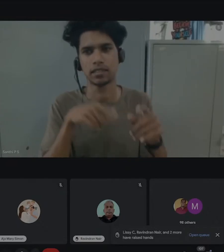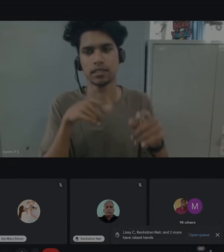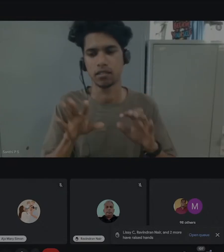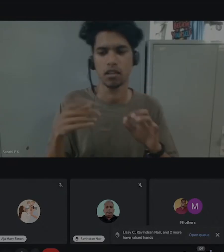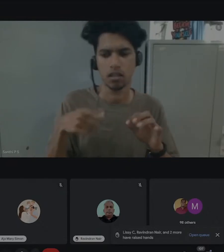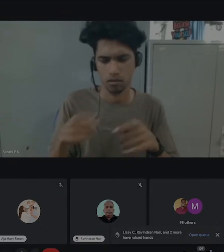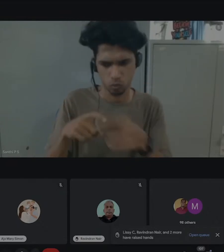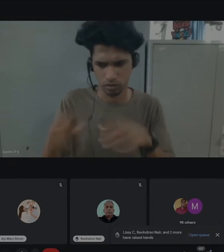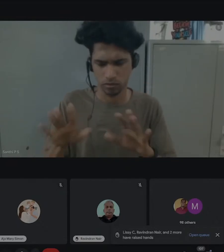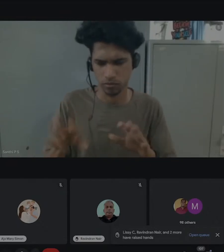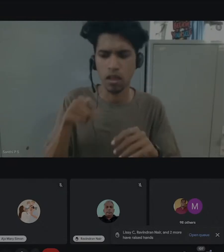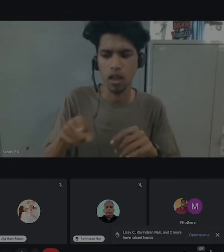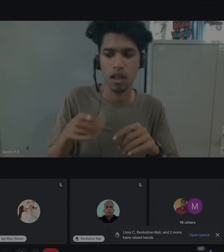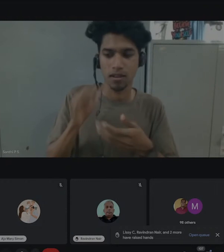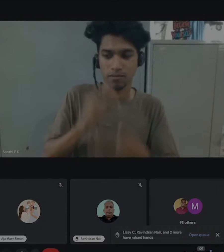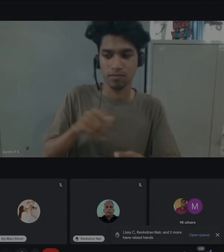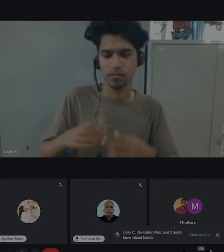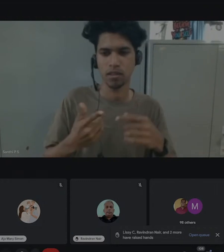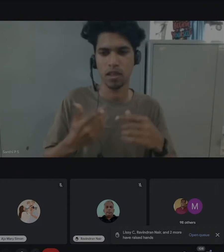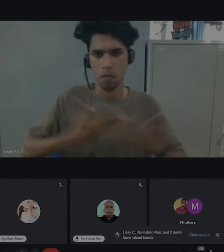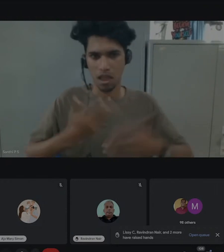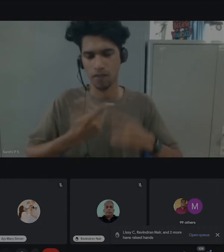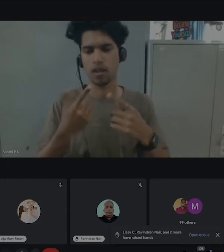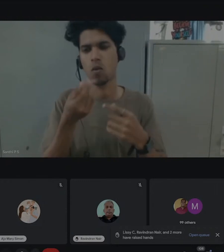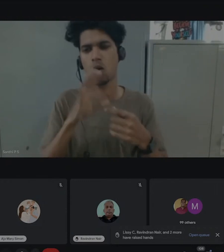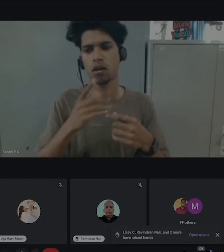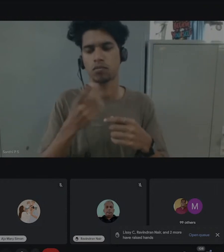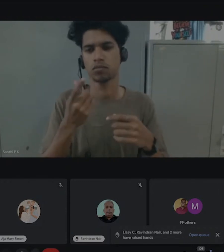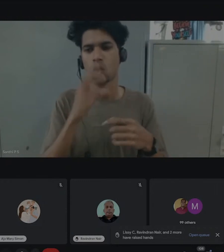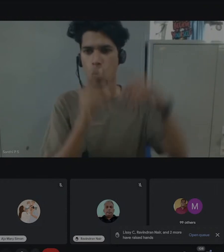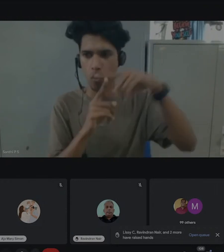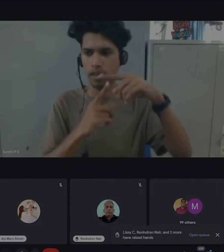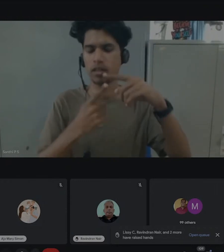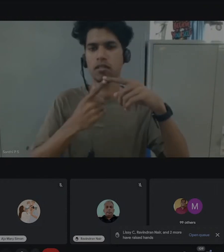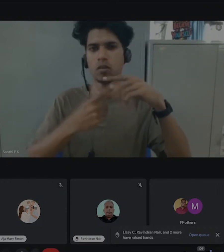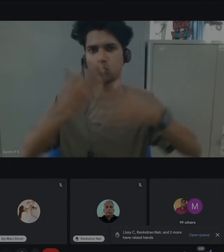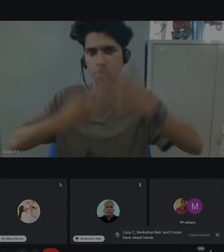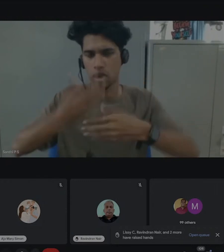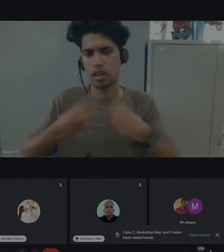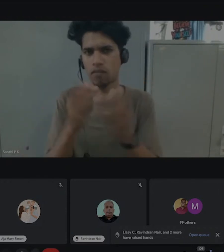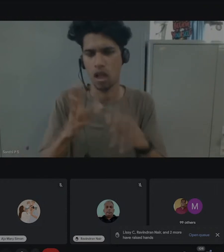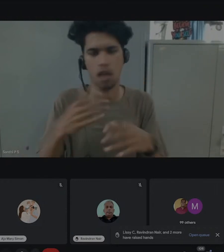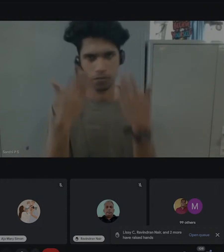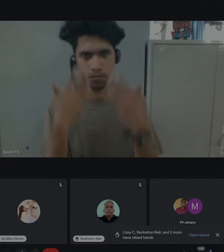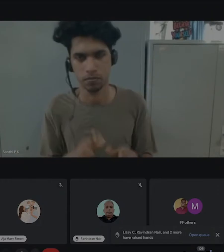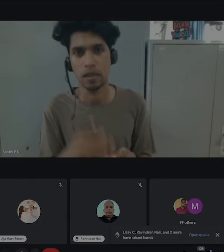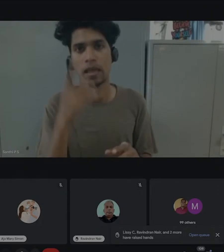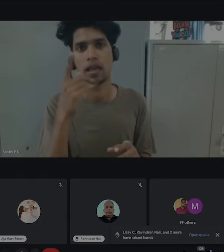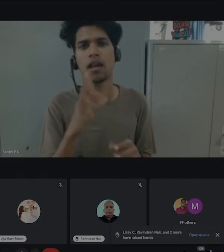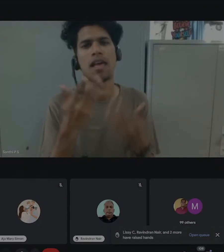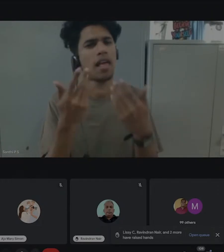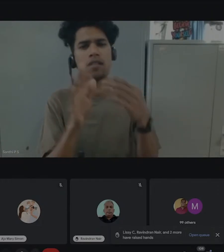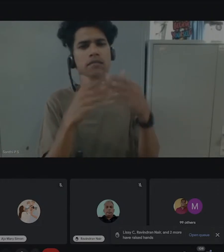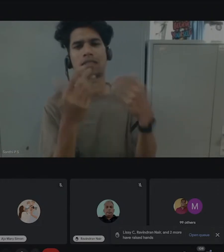തെറപ്പിയോ ബിഹേവിയറൽ തെറപ്പിയോ ഒക്കുപേഷണൽ തെറപ്പിയോ അങ്ങനെ എന്തെങ്കിലും എടുക്കുന്നുണ്ടോ എന്നുള്ളതിനെ കുറിച്ച് എനിക്ക് അറിയില്ല, ഡീറ്റെയിൽസ് ഒന്നും കൊടുത്തിട്ടില്ല. എന്തായാലും ഉടനെ തന്നെ